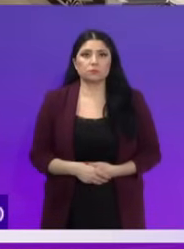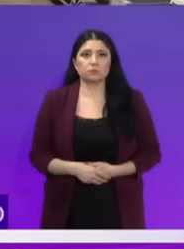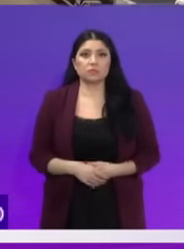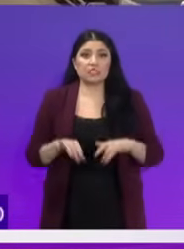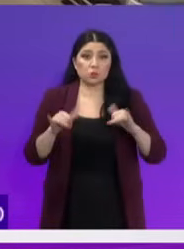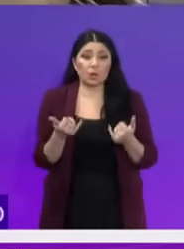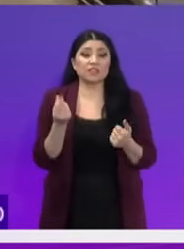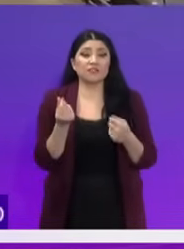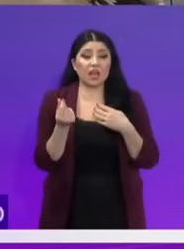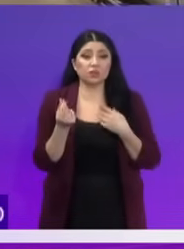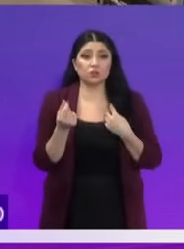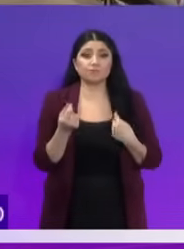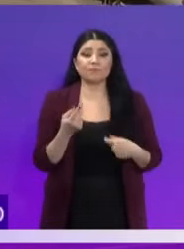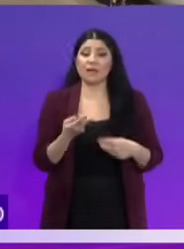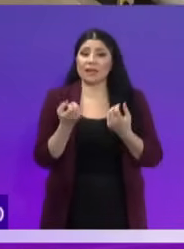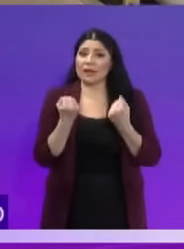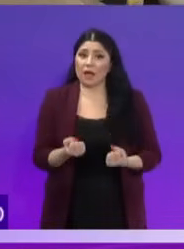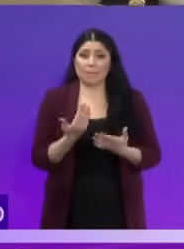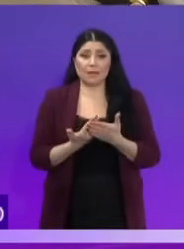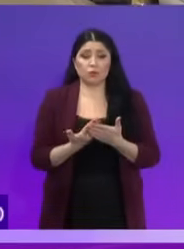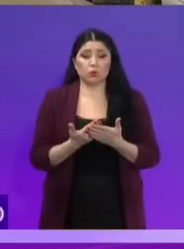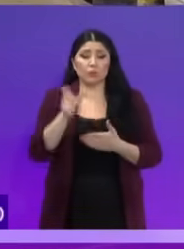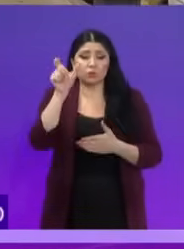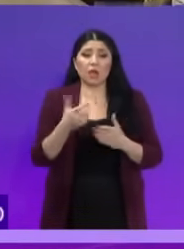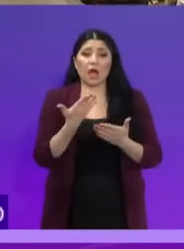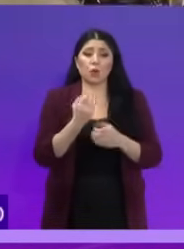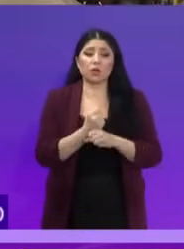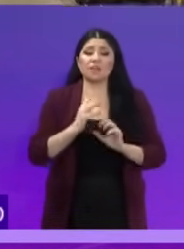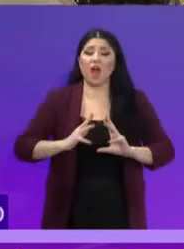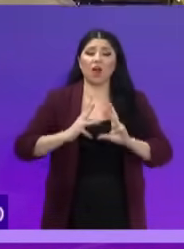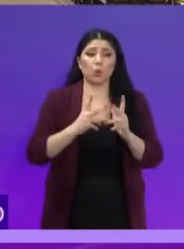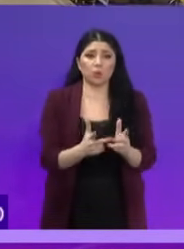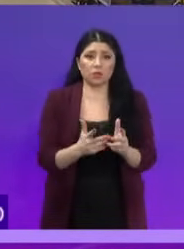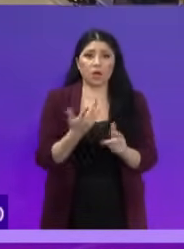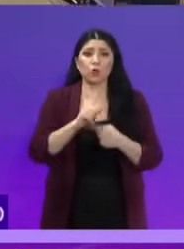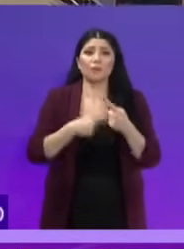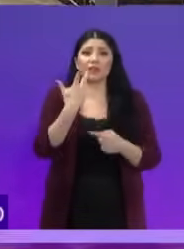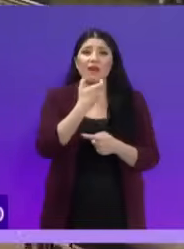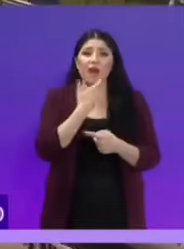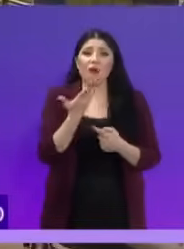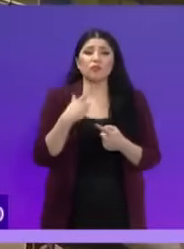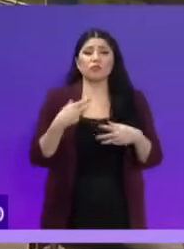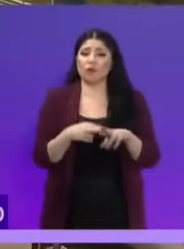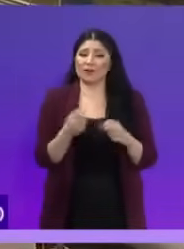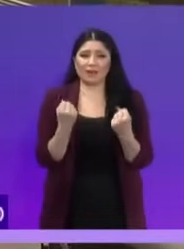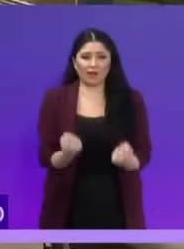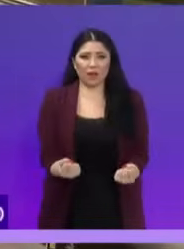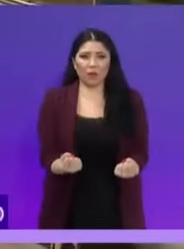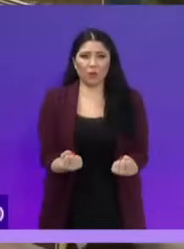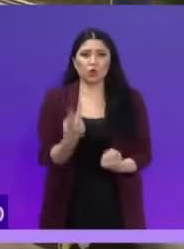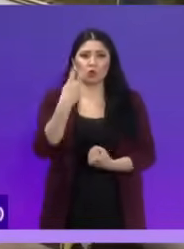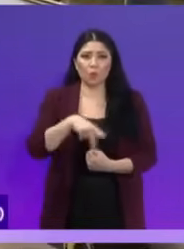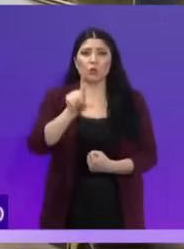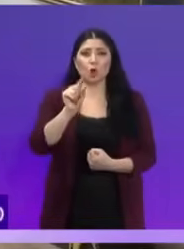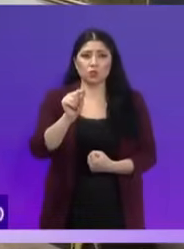situației financiare extrem de precare a fermierilor noștri, care vin după 3 ani foarte complicați,